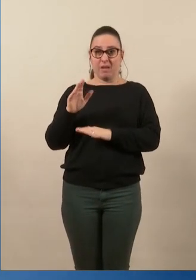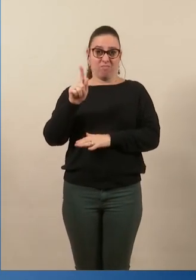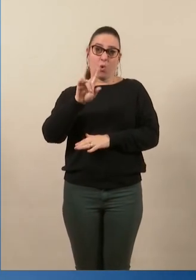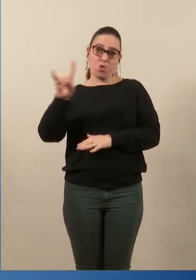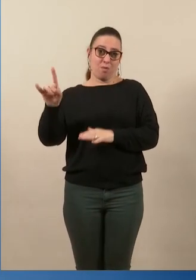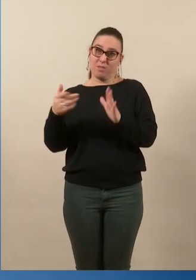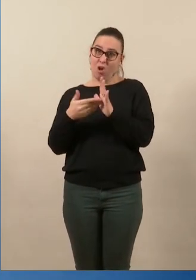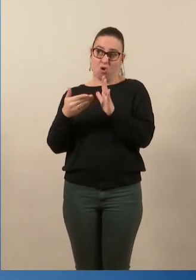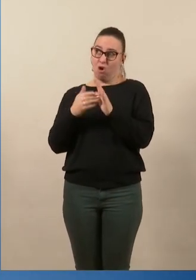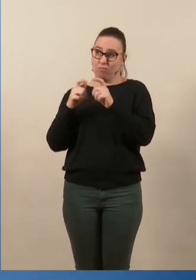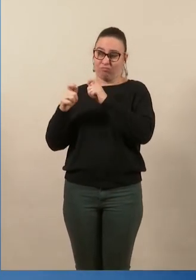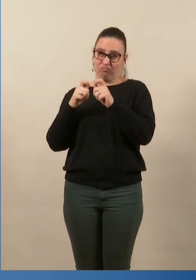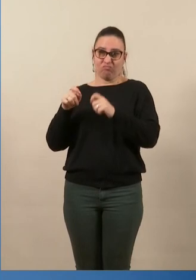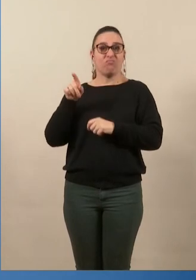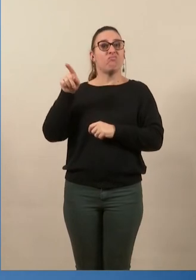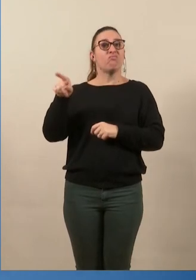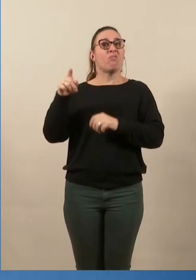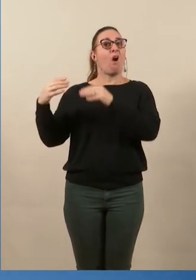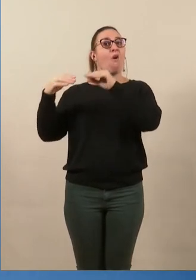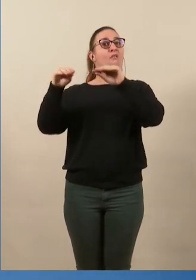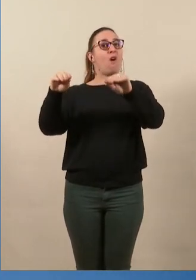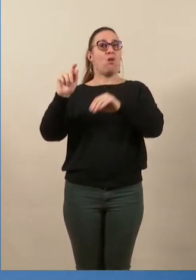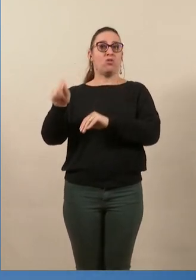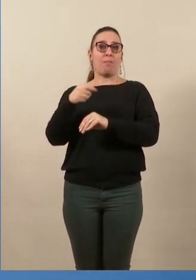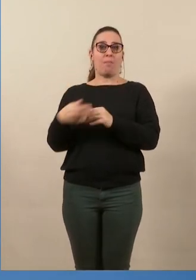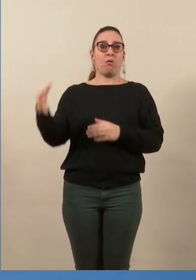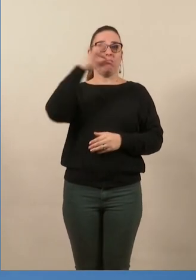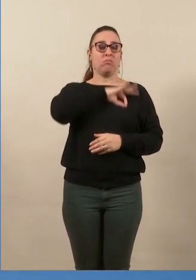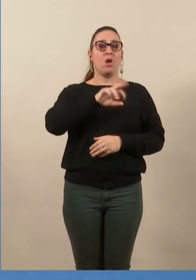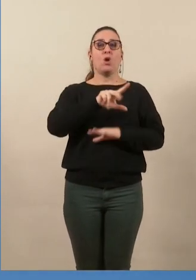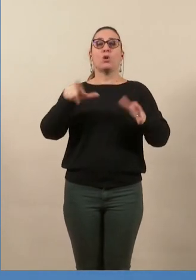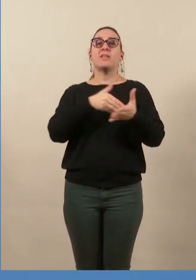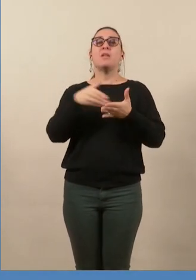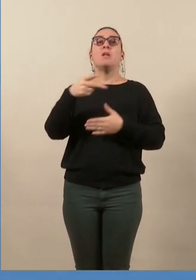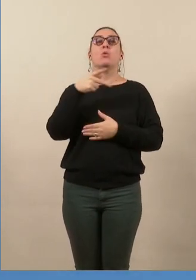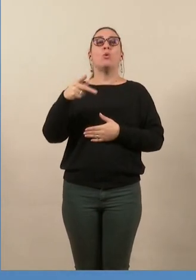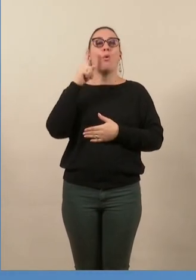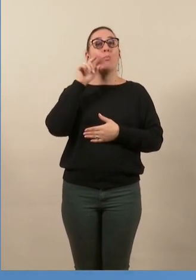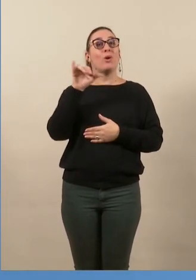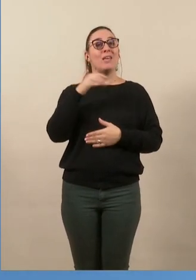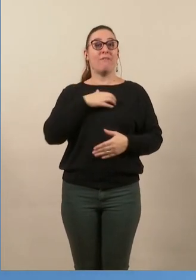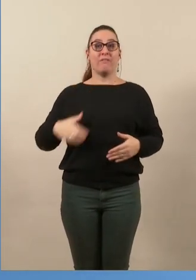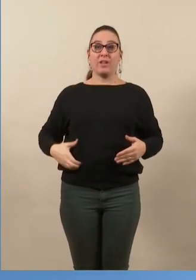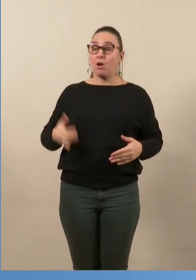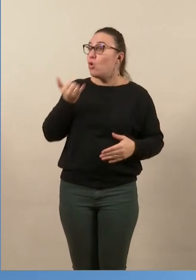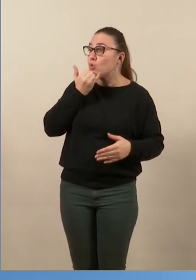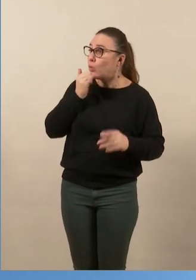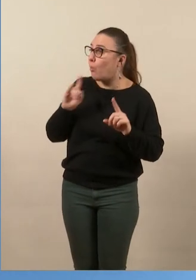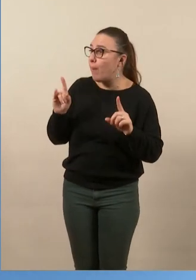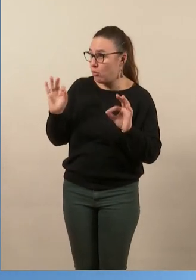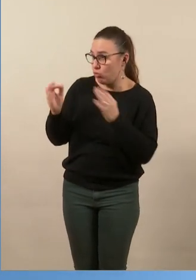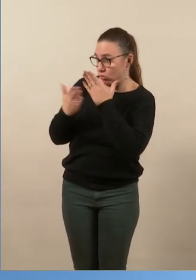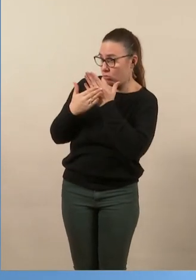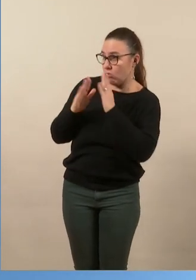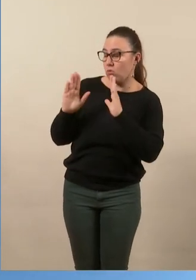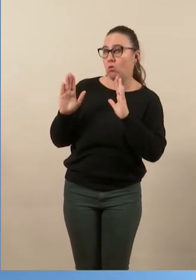habitat la vente de Grenoble habitat devrait rapporter 37 millions d'euros à la ville vous me dites si je me trompe hein